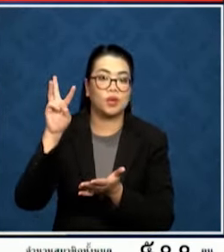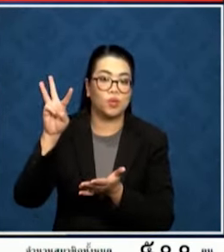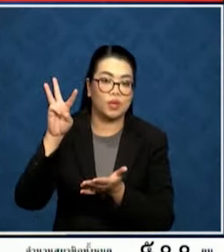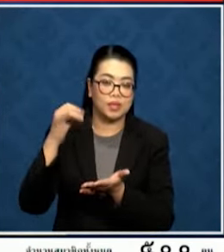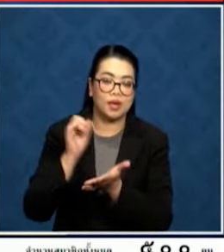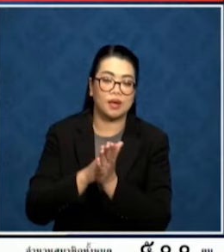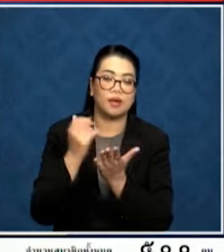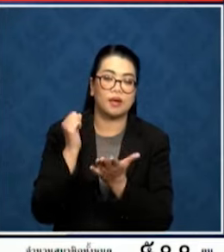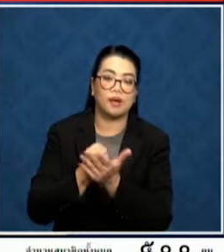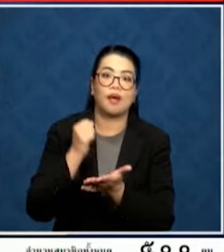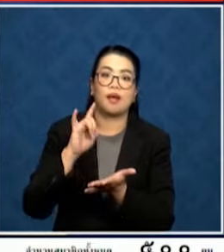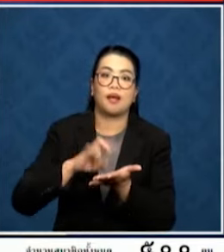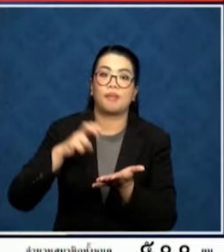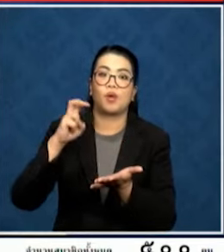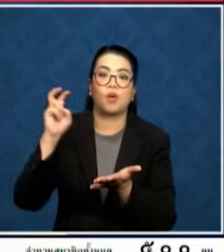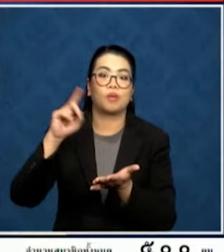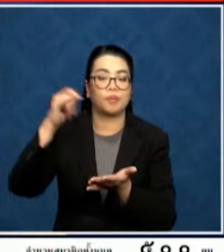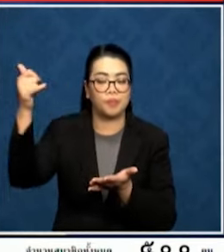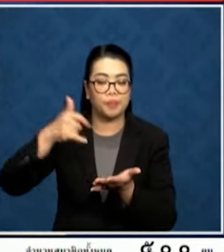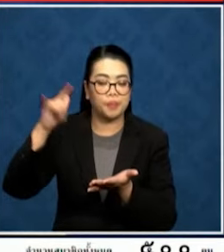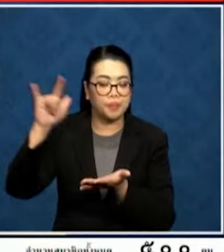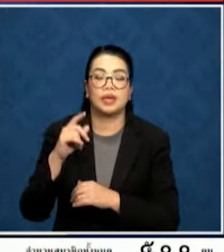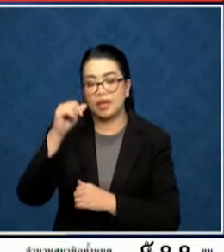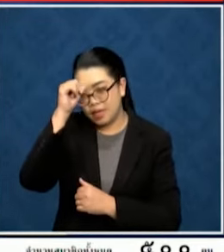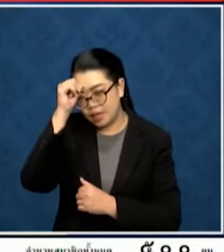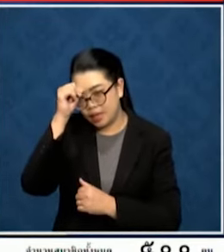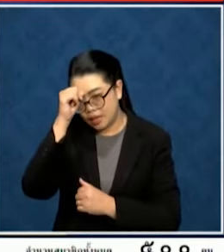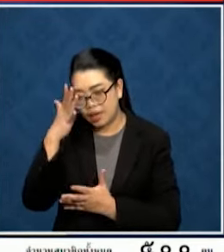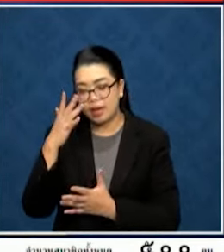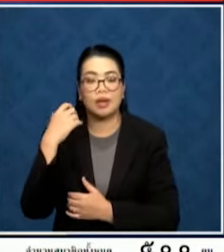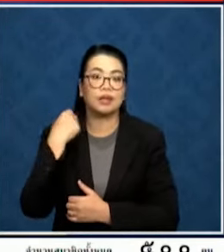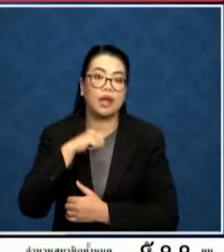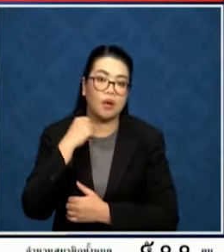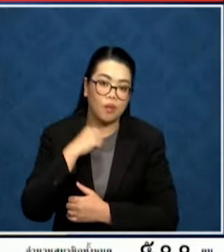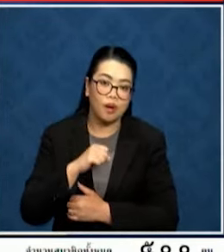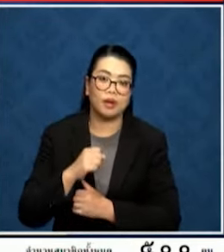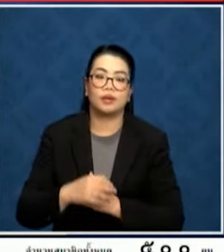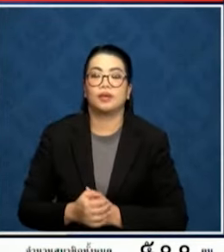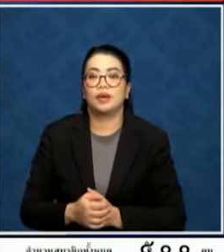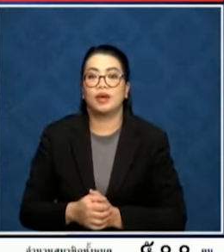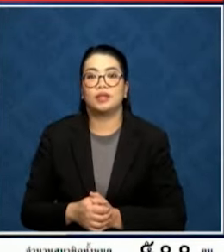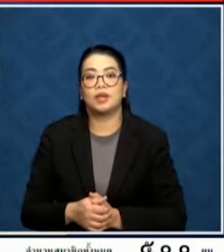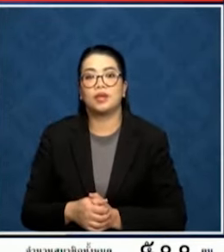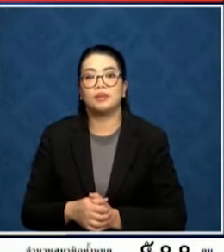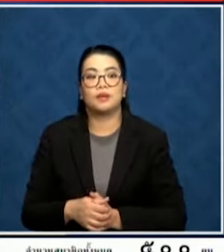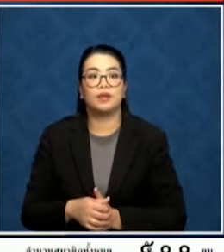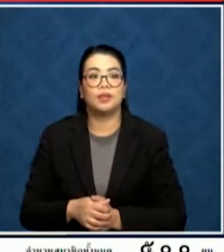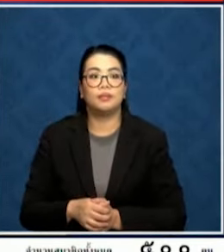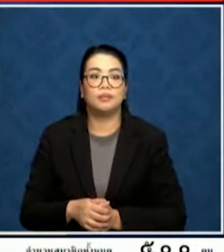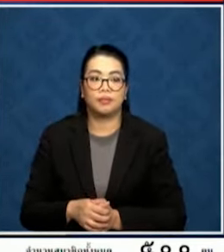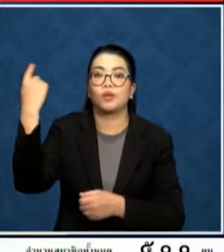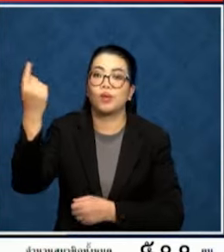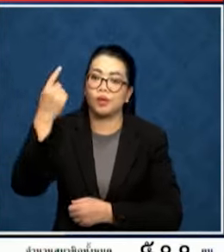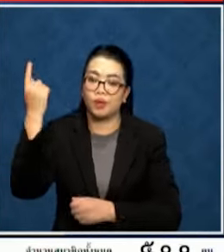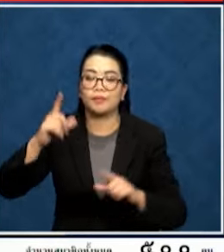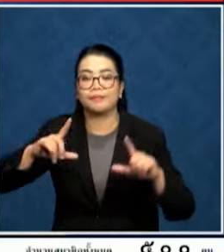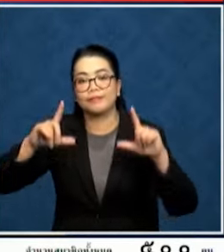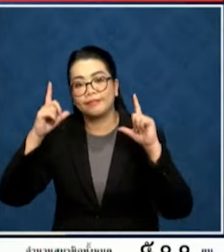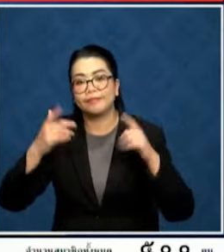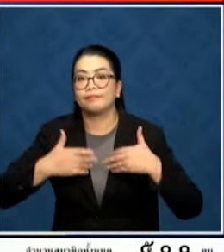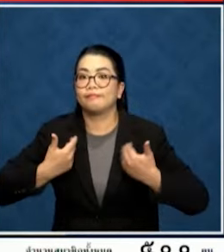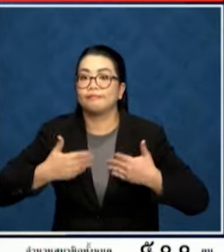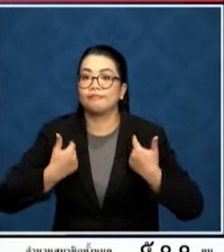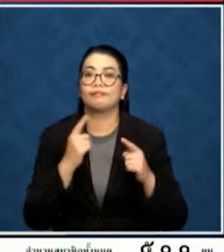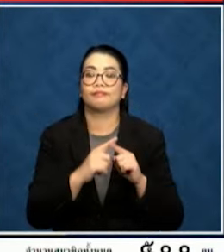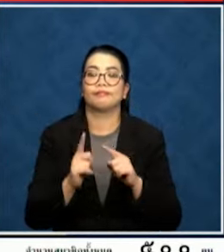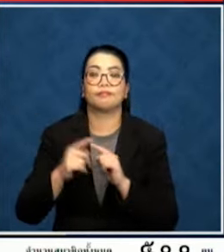การเปิดฟรีวีซ่าให้กับนักท่องเที่ยวนะครับในหลายๆประเทศทำให้ประเทศไทยเนี่ยกลายเป็นศูนย์กลางการเดินทางในภูมิภาคทำให้การที่เราจะ